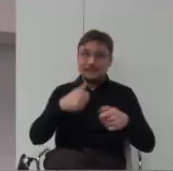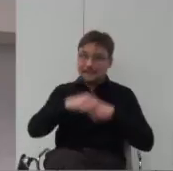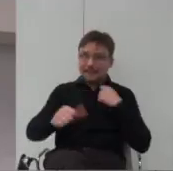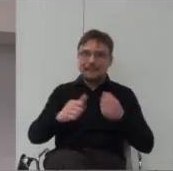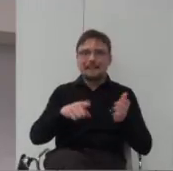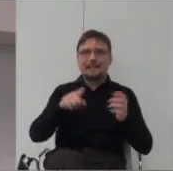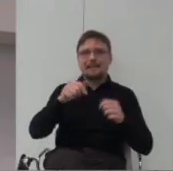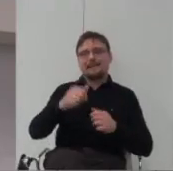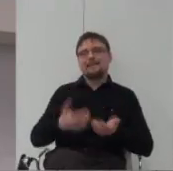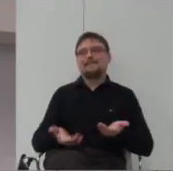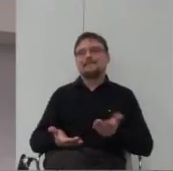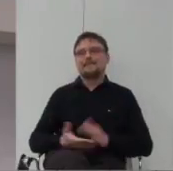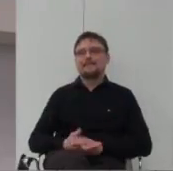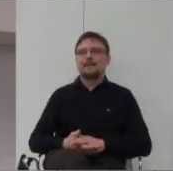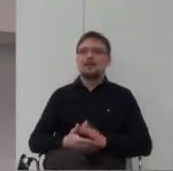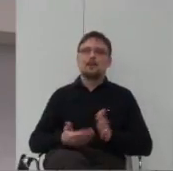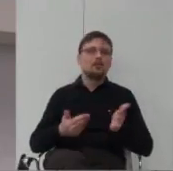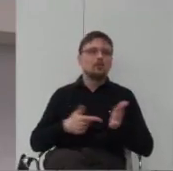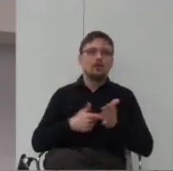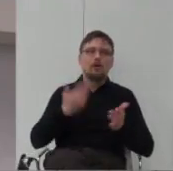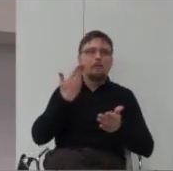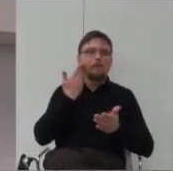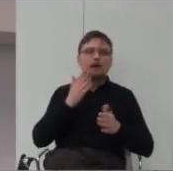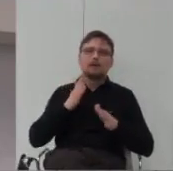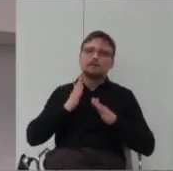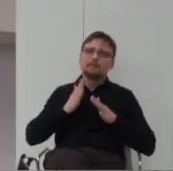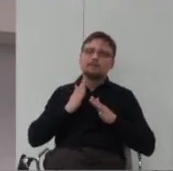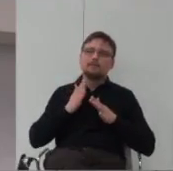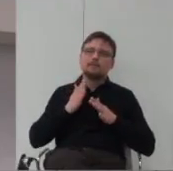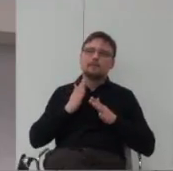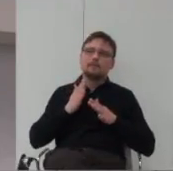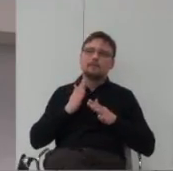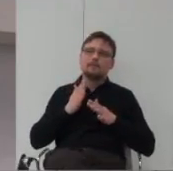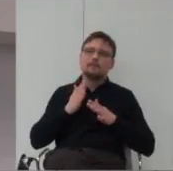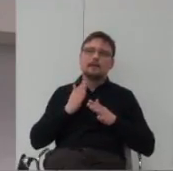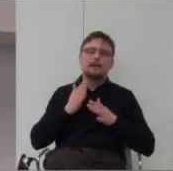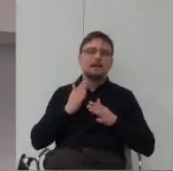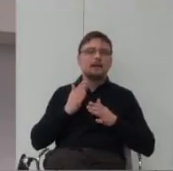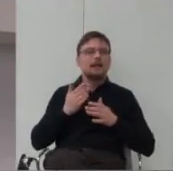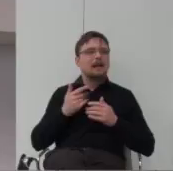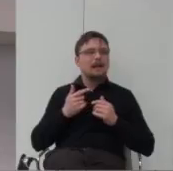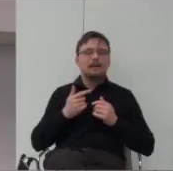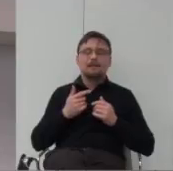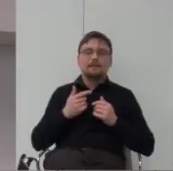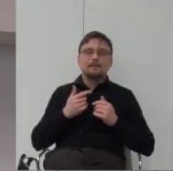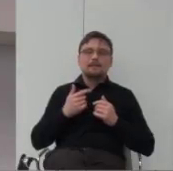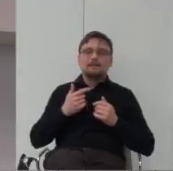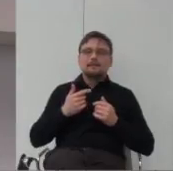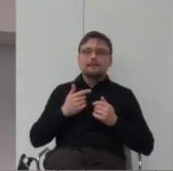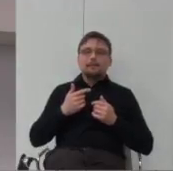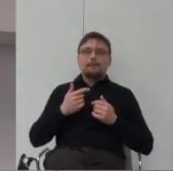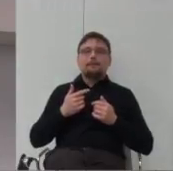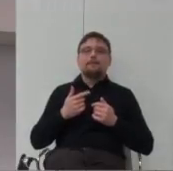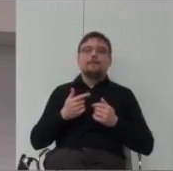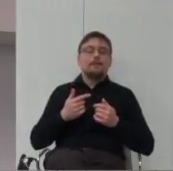wspólnotowy projekt, który istnieje do dziś. Nazywa się Settedamen, jednak należy pamiętać, że to jest